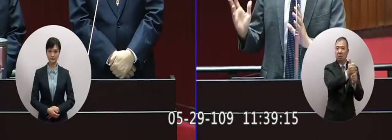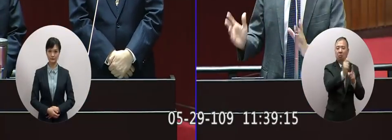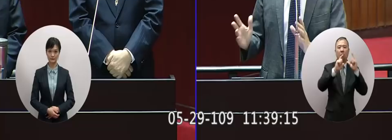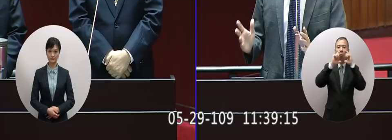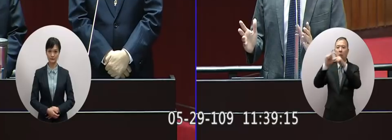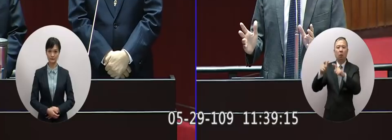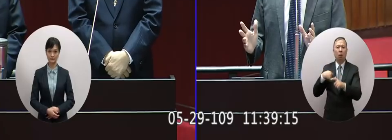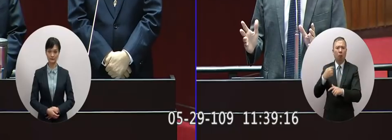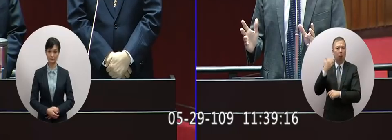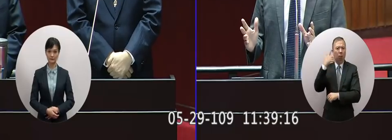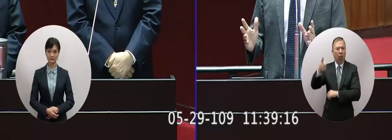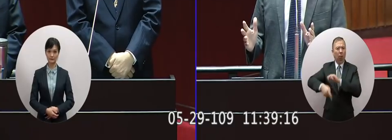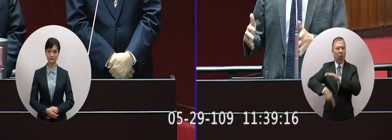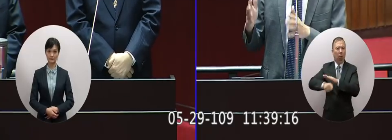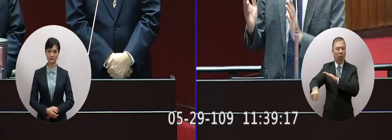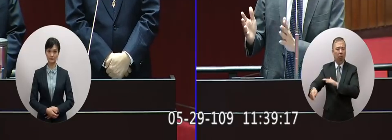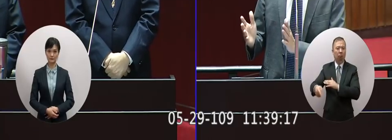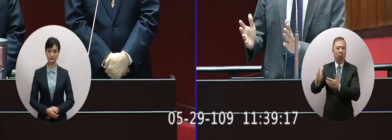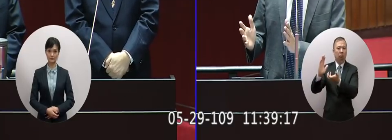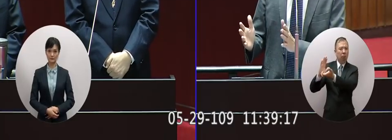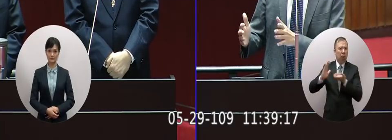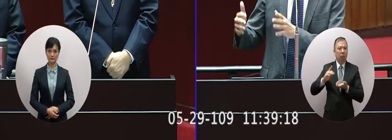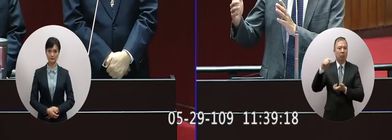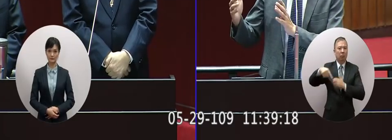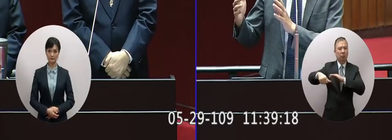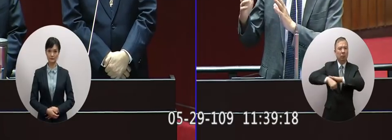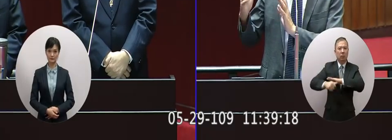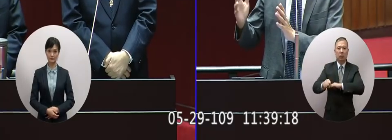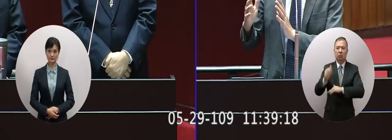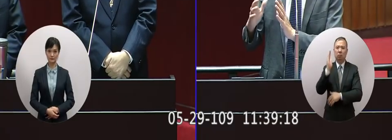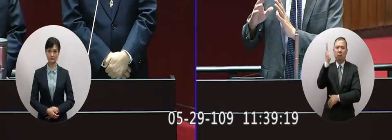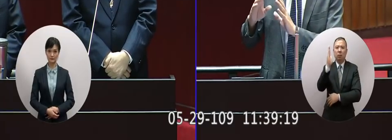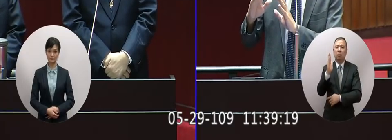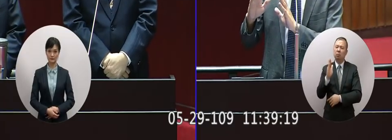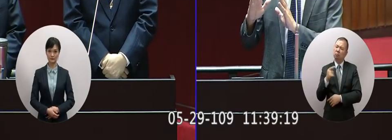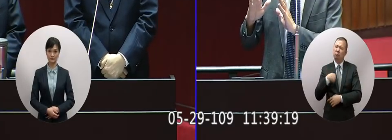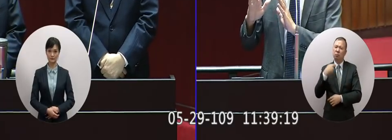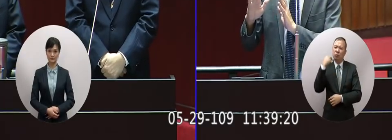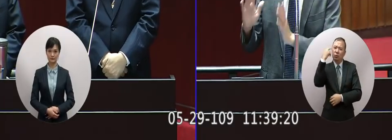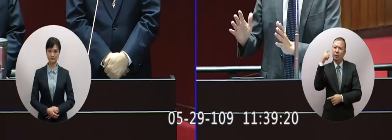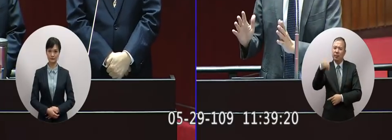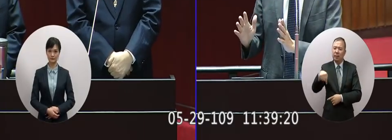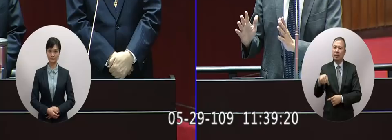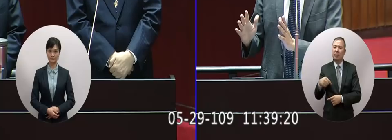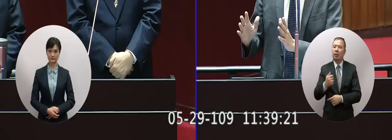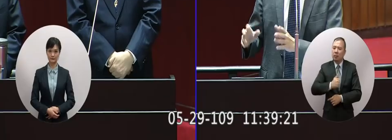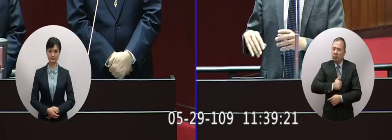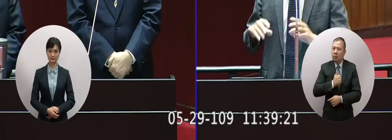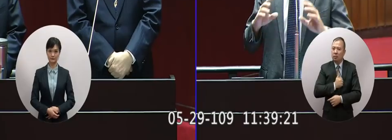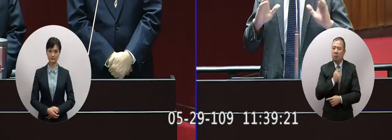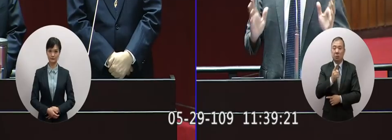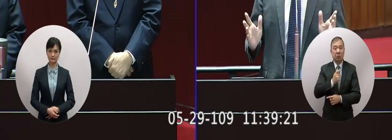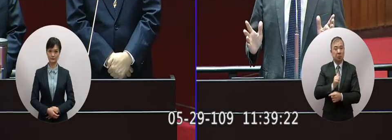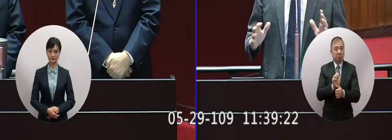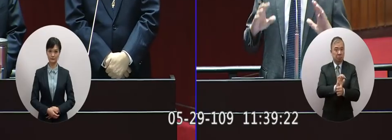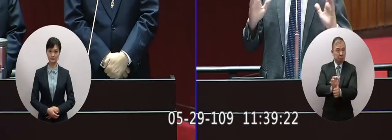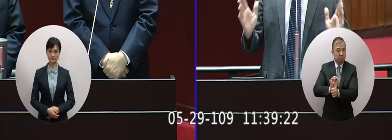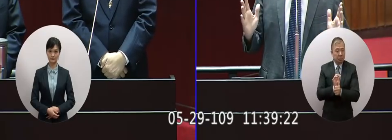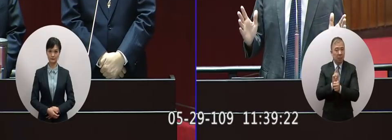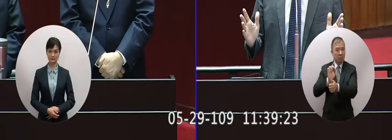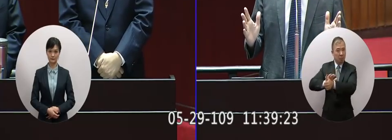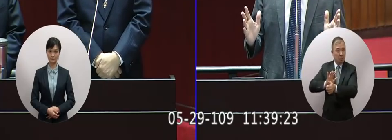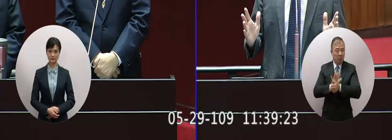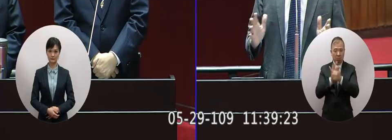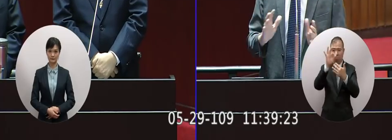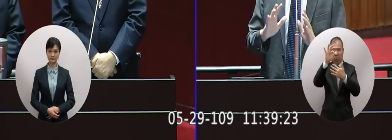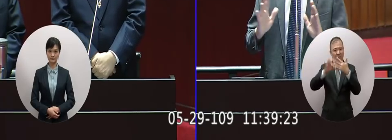多的专案上，我们当然也是善意的建议，就是说真的要有一些这种具体化的，这个准则真的要